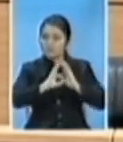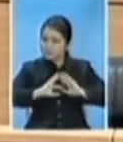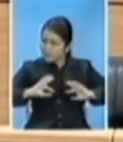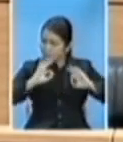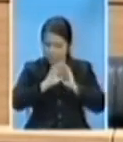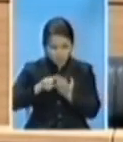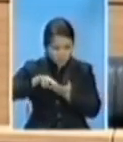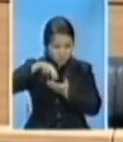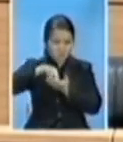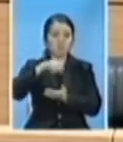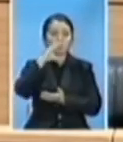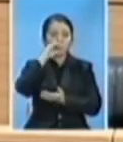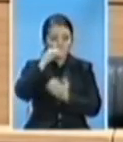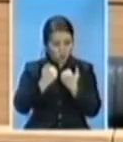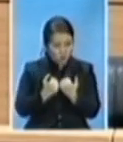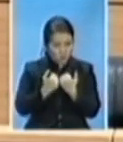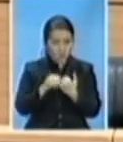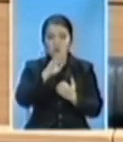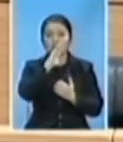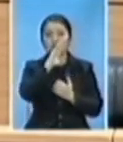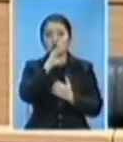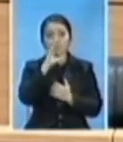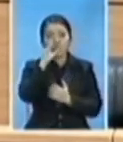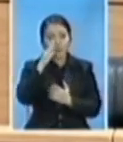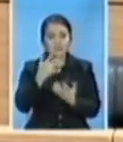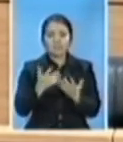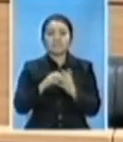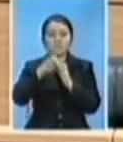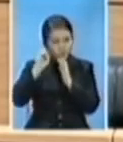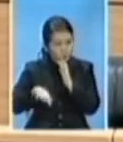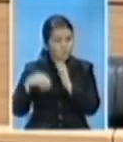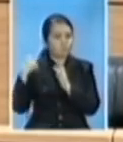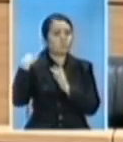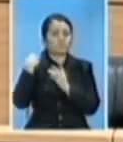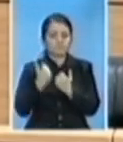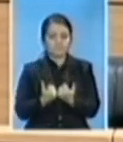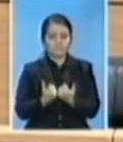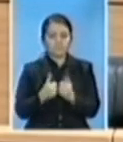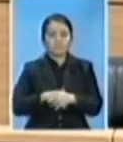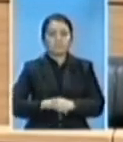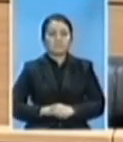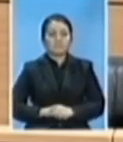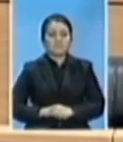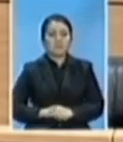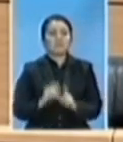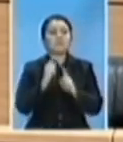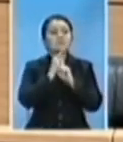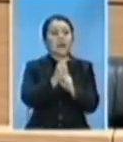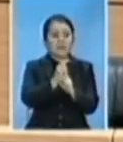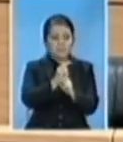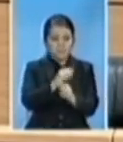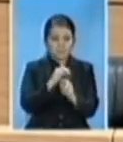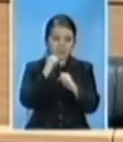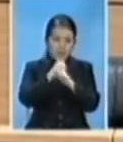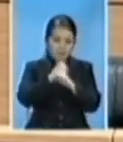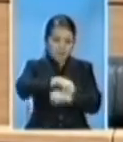าไม่พูดตอนนี้เห็นถ้าจะหลุดไปเลยหลุดไปทันทีครับวาระรายงานผลการปฏิบัติงานของไ